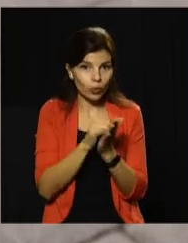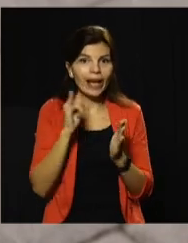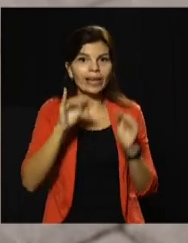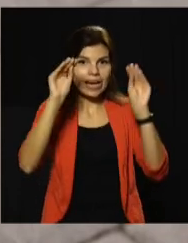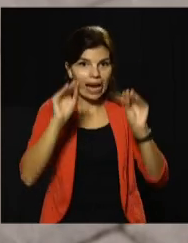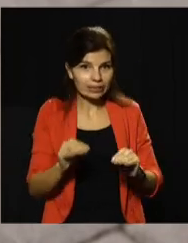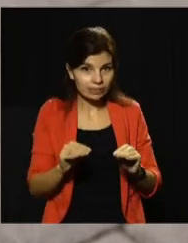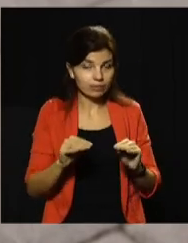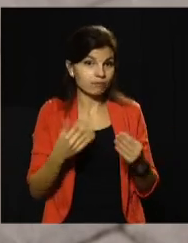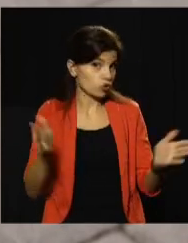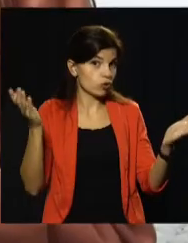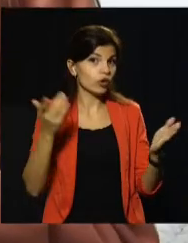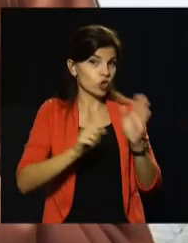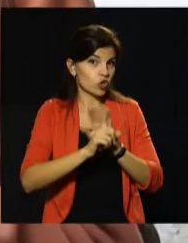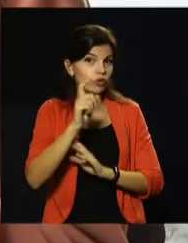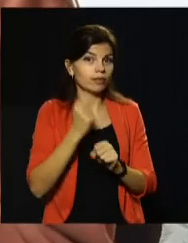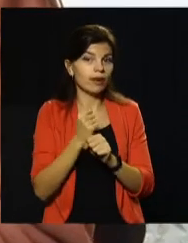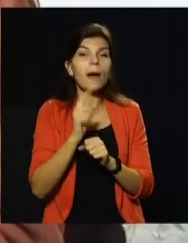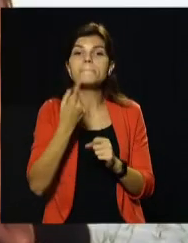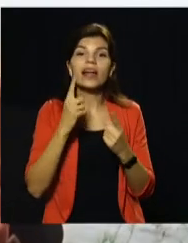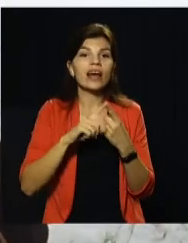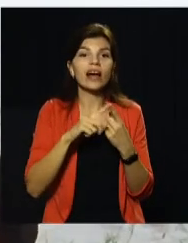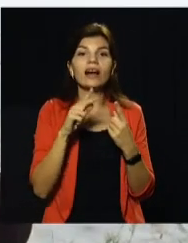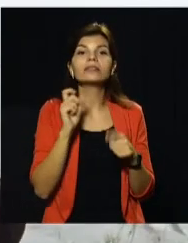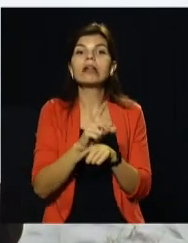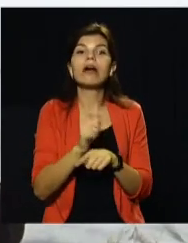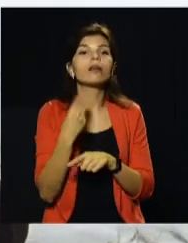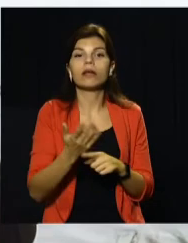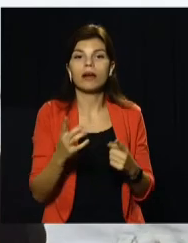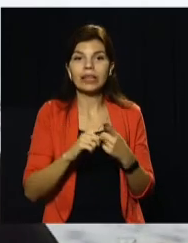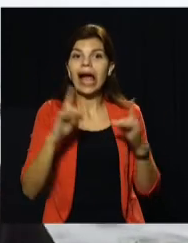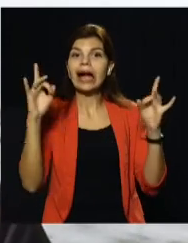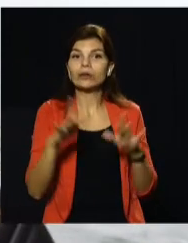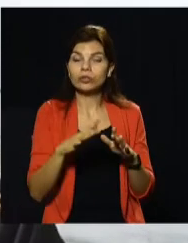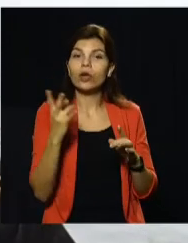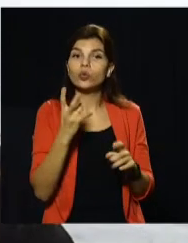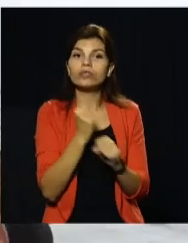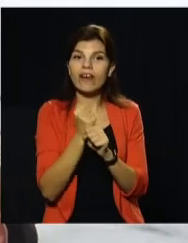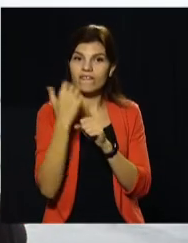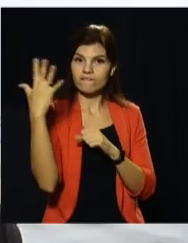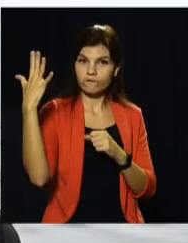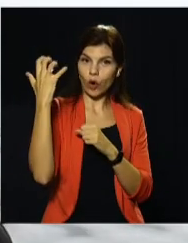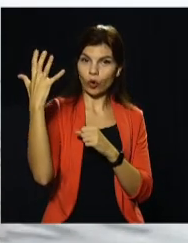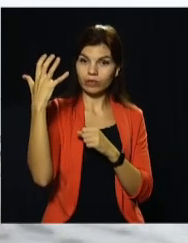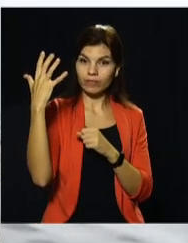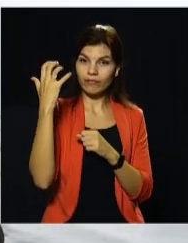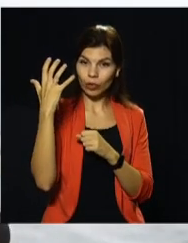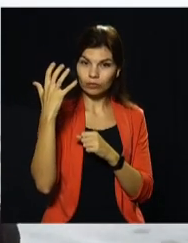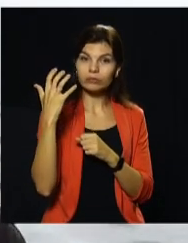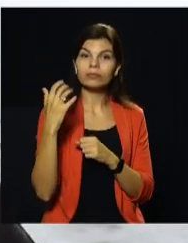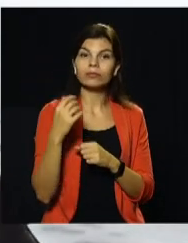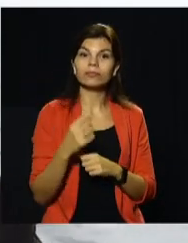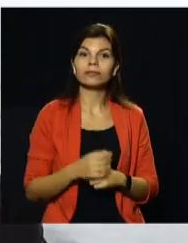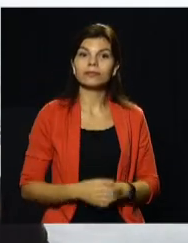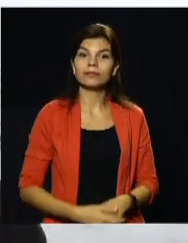зареєструватись. Тепер вперед до пригод. Перша локація квеста – це ресторан. Нужно зробити фотографію на його фоні.